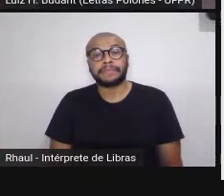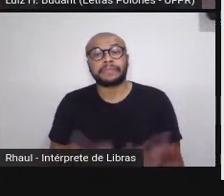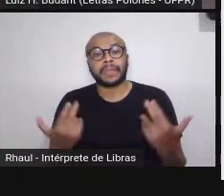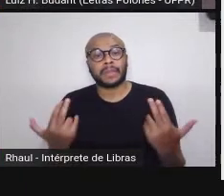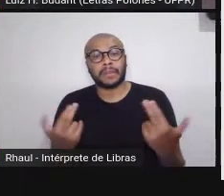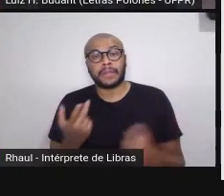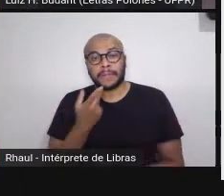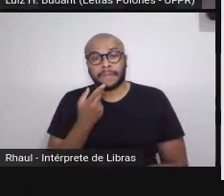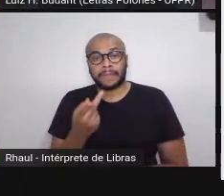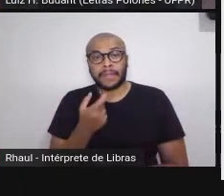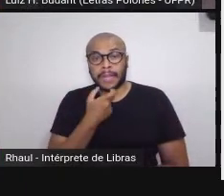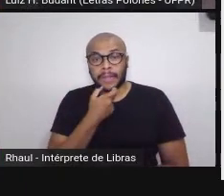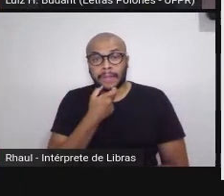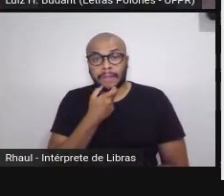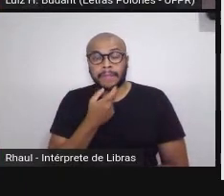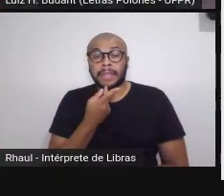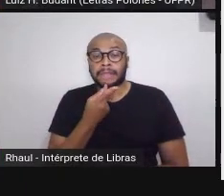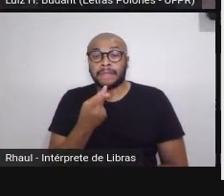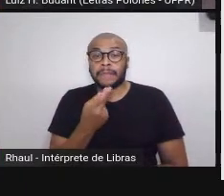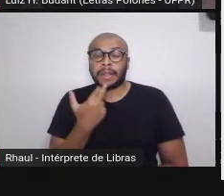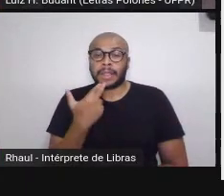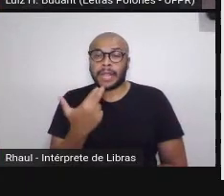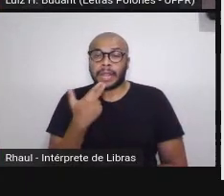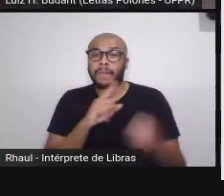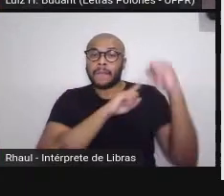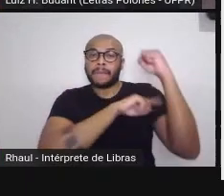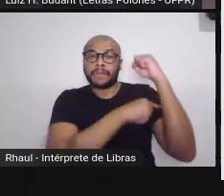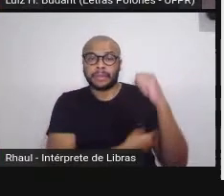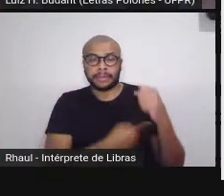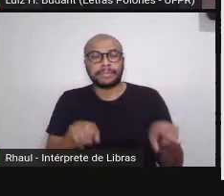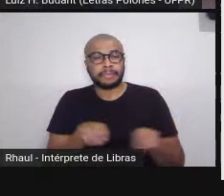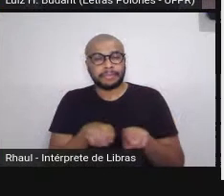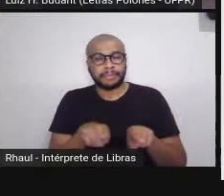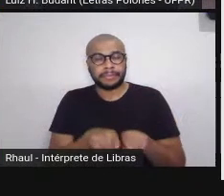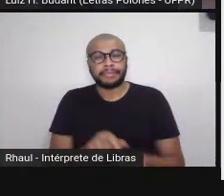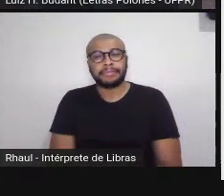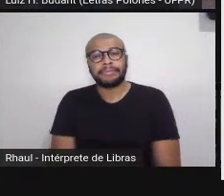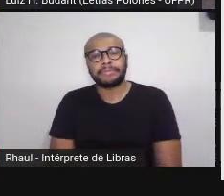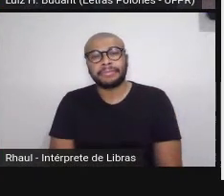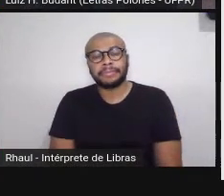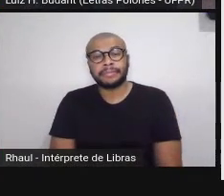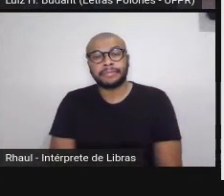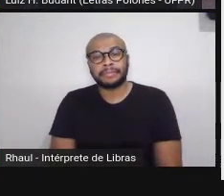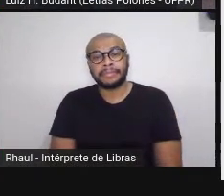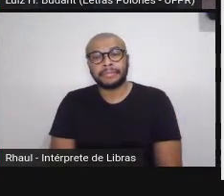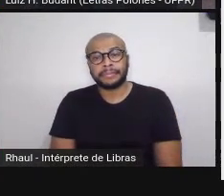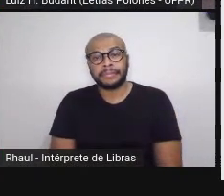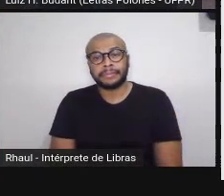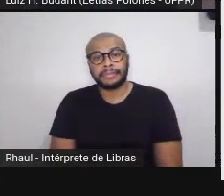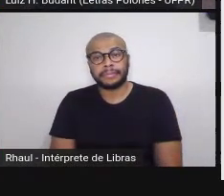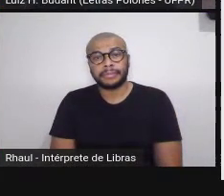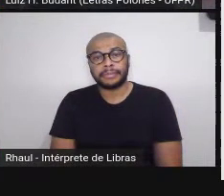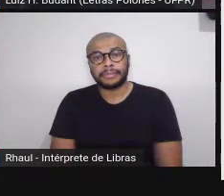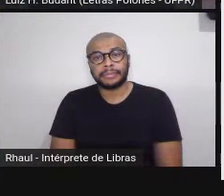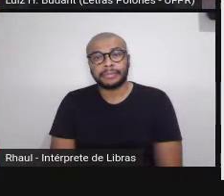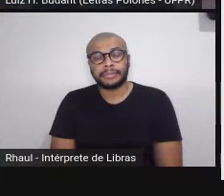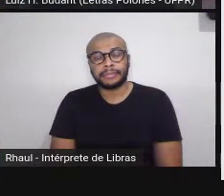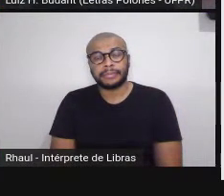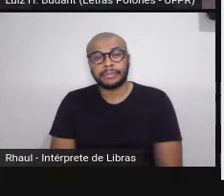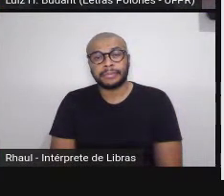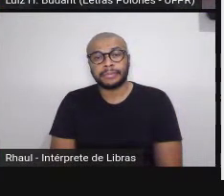diz, nie ma szkoły. A gente vai dizer também, ufam panu Wiośle e